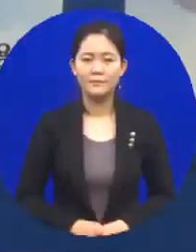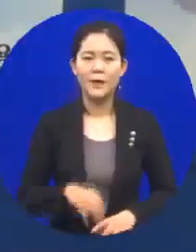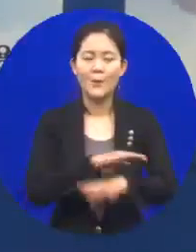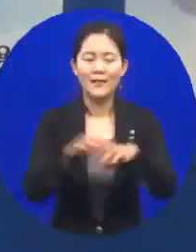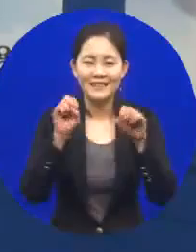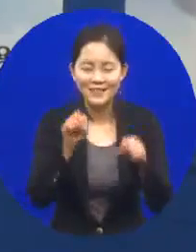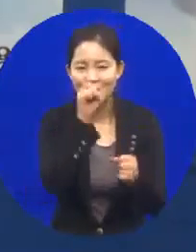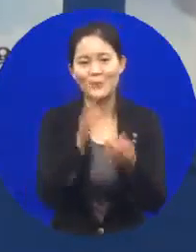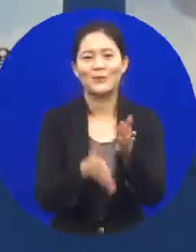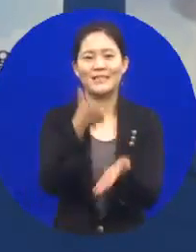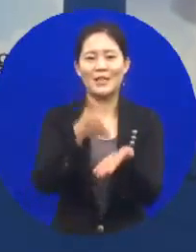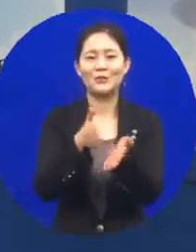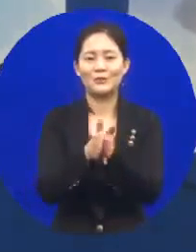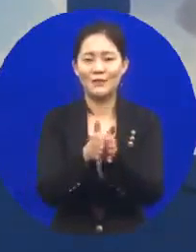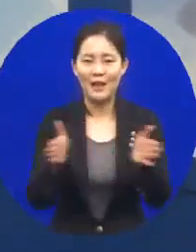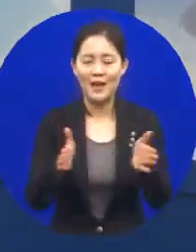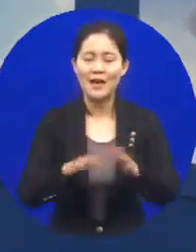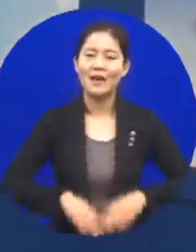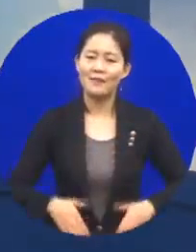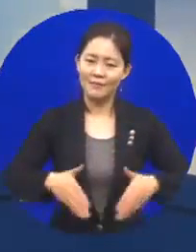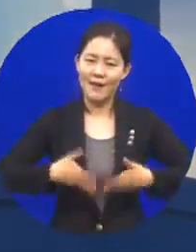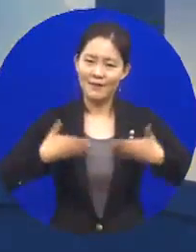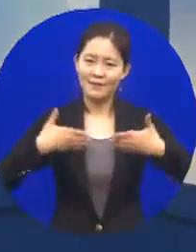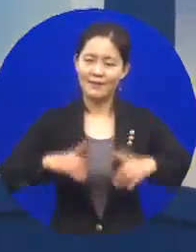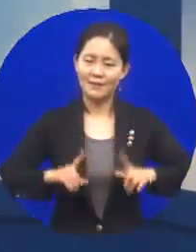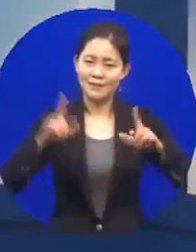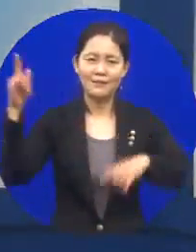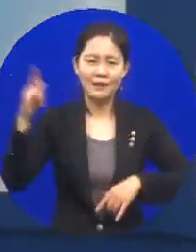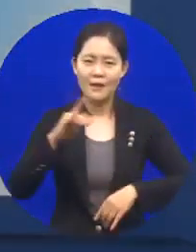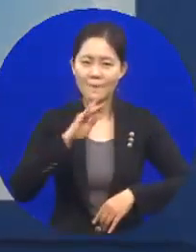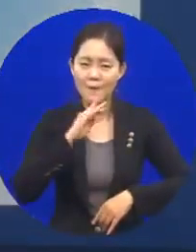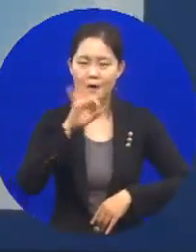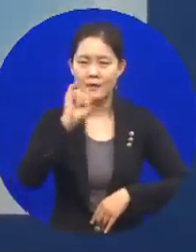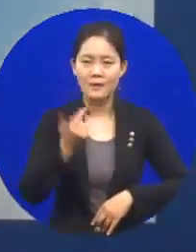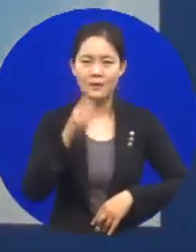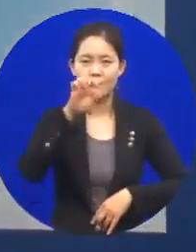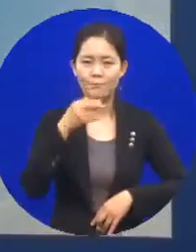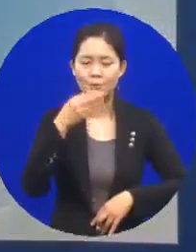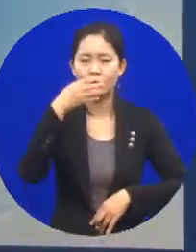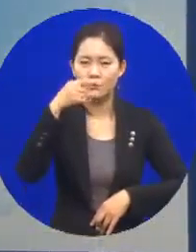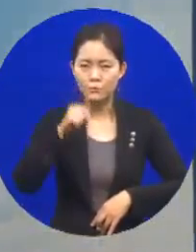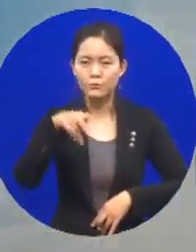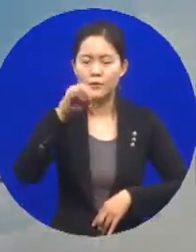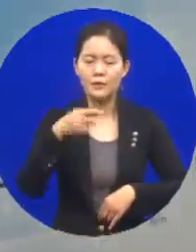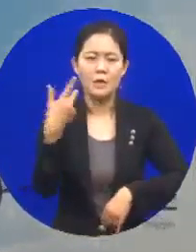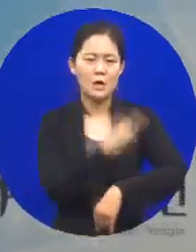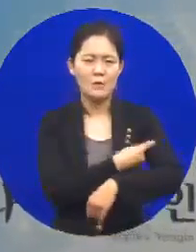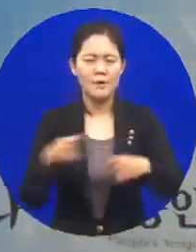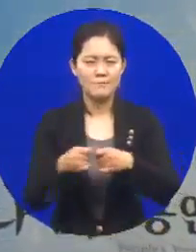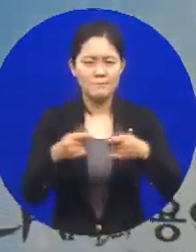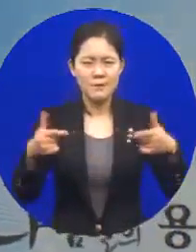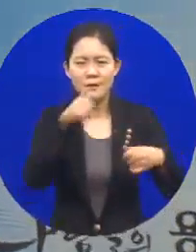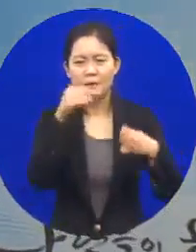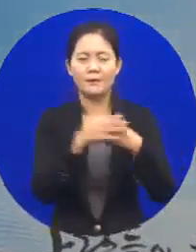여러분 안녕하십니까? 용인시정 뉴스입니다. 따뜻한 봄 날씨에도 인플루엔자 환자 수가 줄지 않고 4월에도 지속될